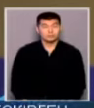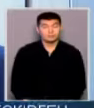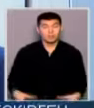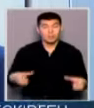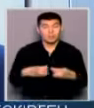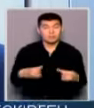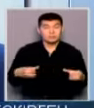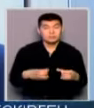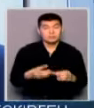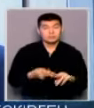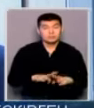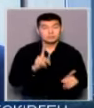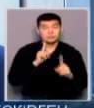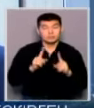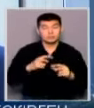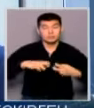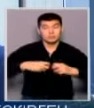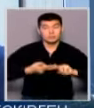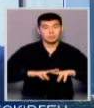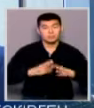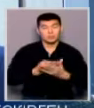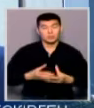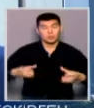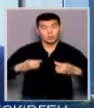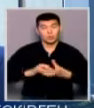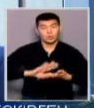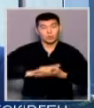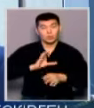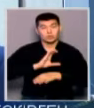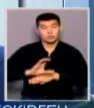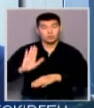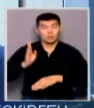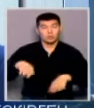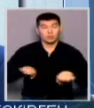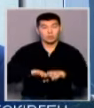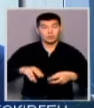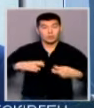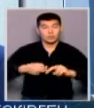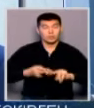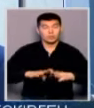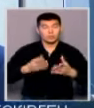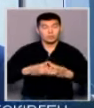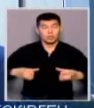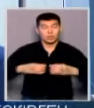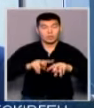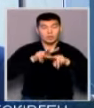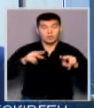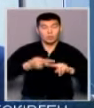жұмыс тобының отырысында қаралған мәселелер агенттікке ұсыныс болып жолданады. Осы мәселелер бүгінгі таңда агенттікпен